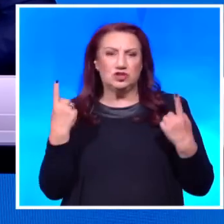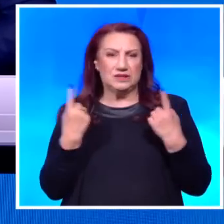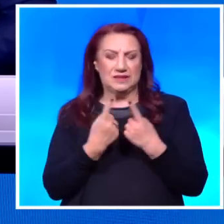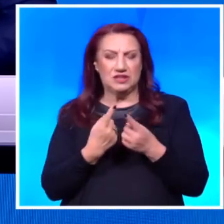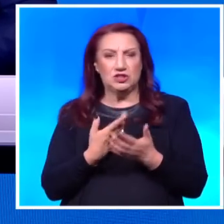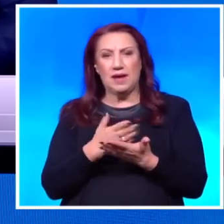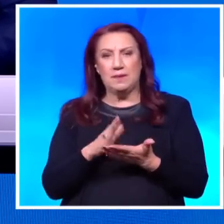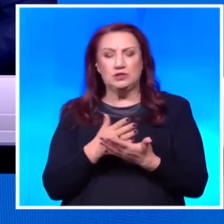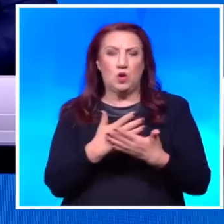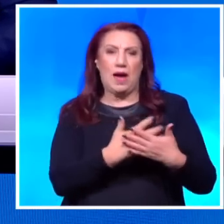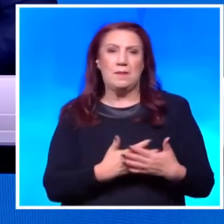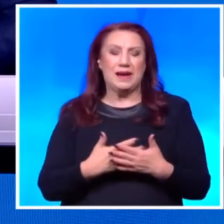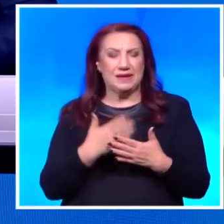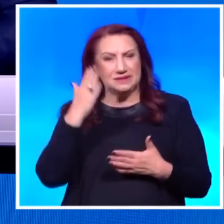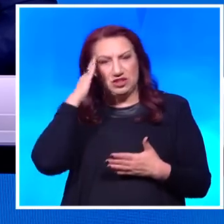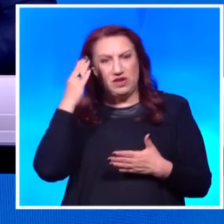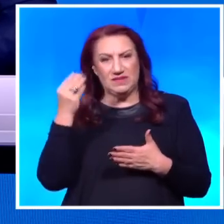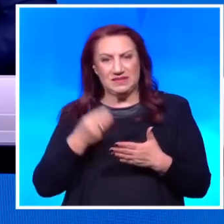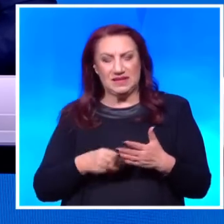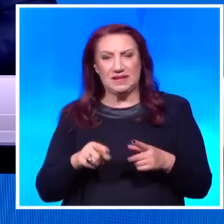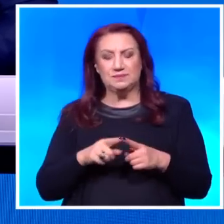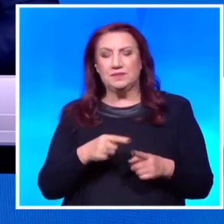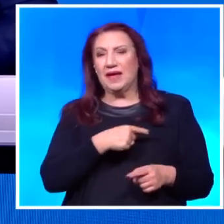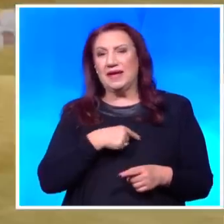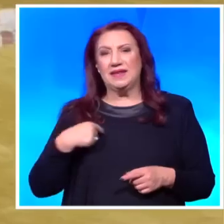държавен секретар и китайския президент в Пекин.